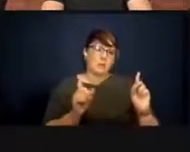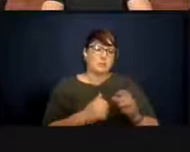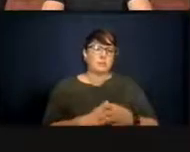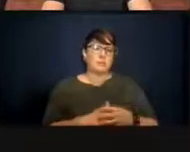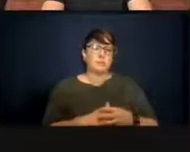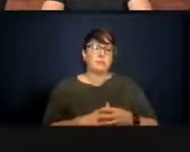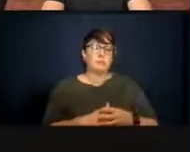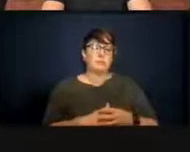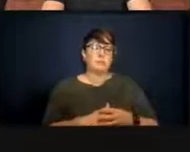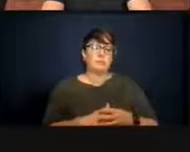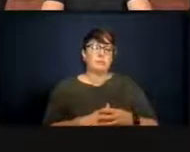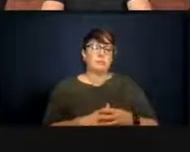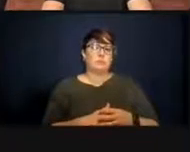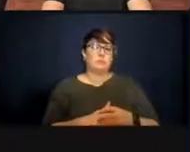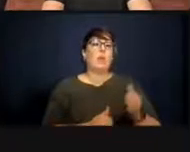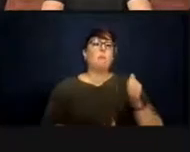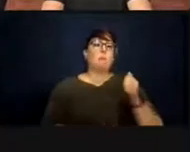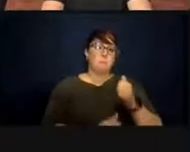kikazi.